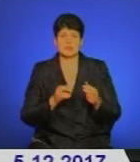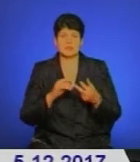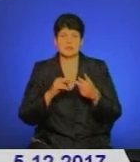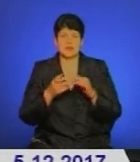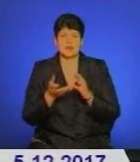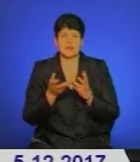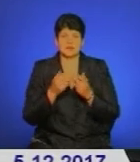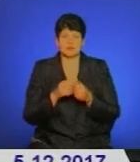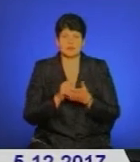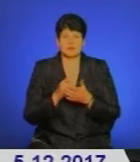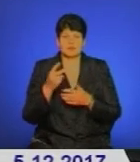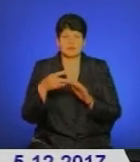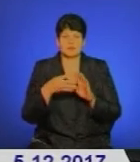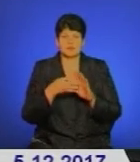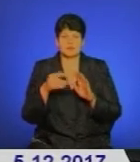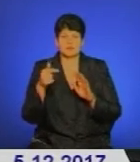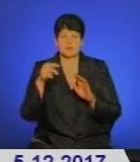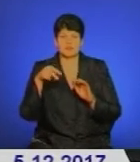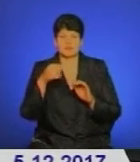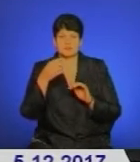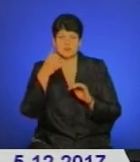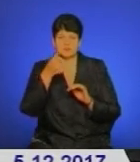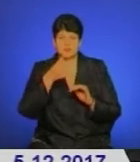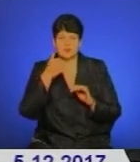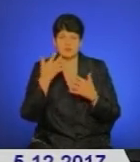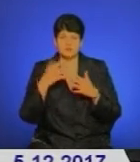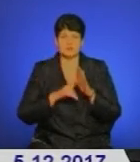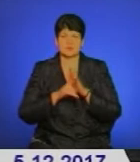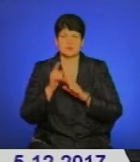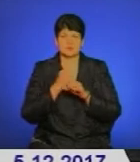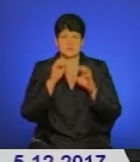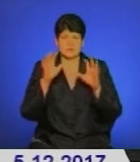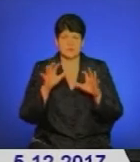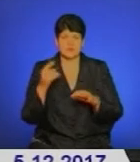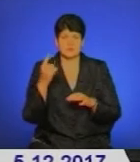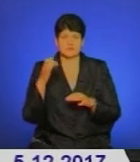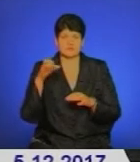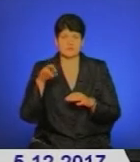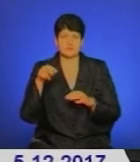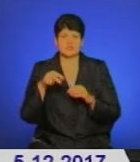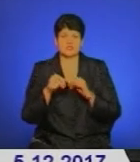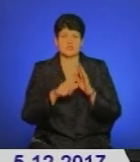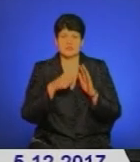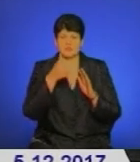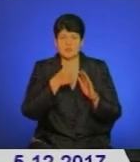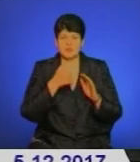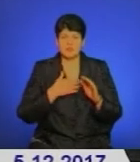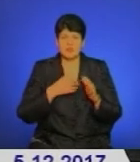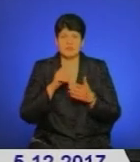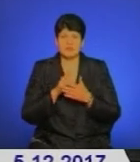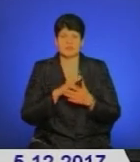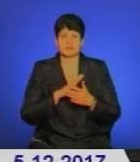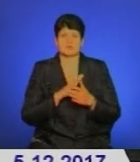Тобто 29 грудня 2015 року цей закон вступив в силу, і з 1 січня 2016 року нам повинні